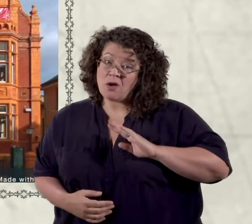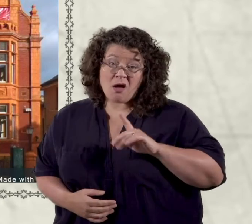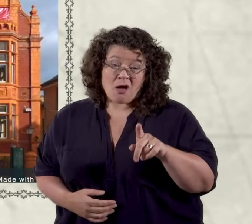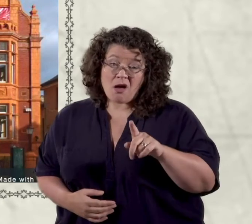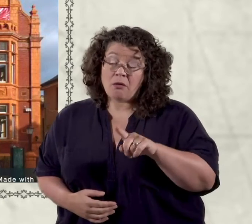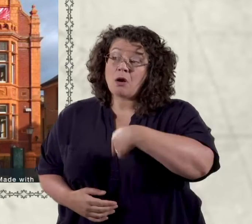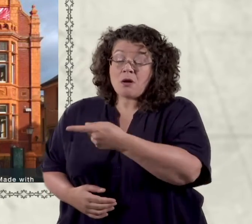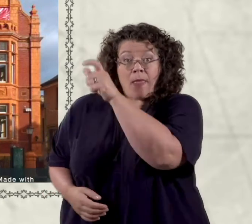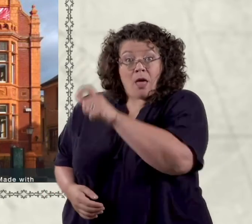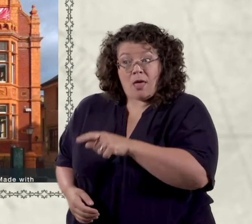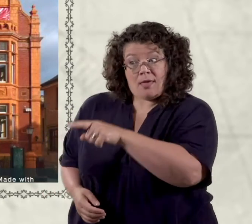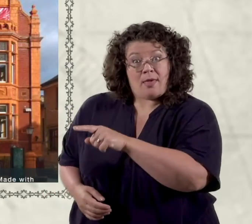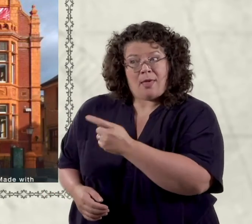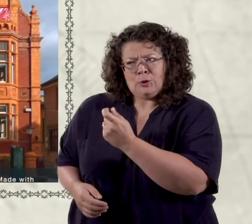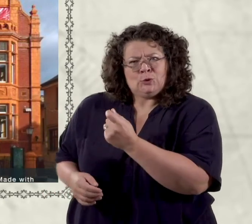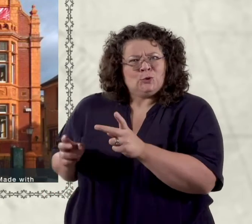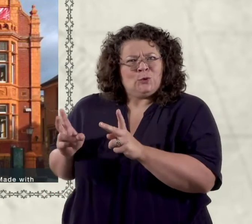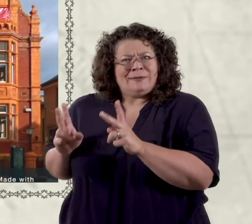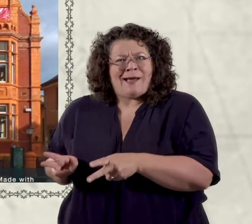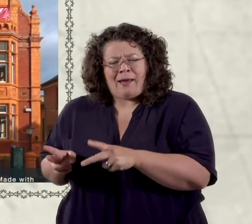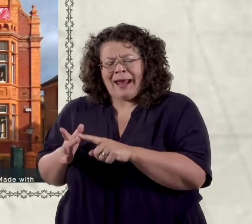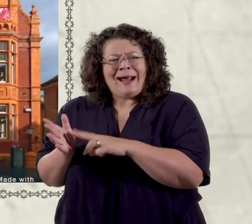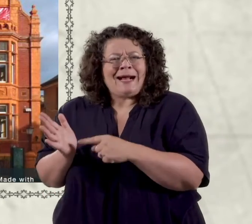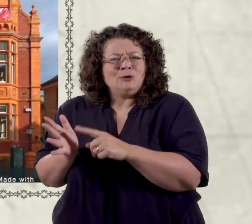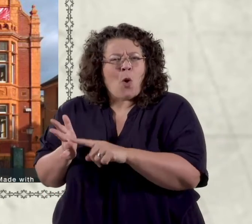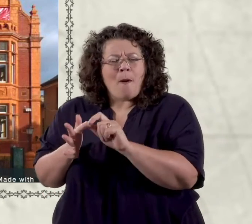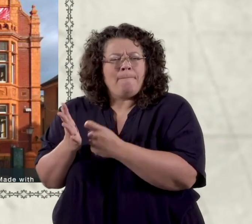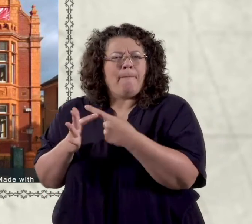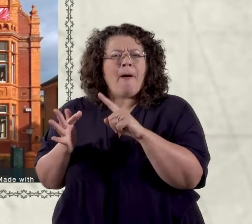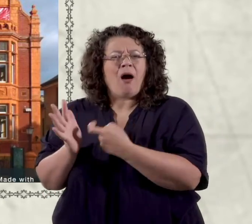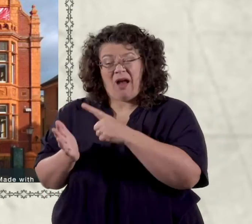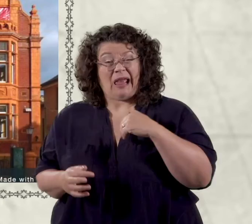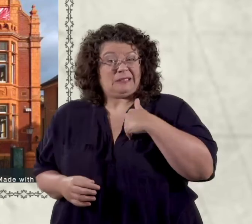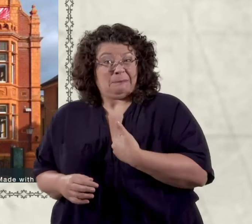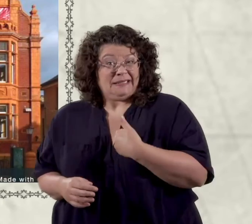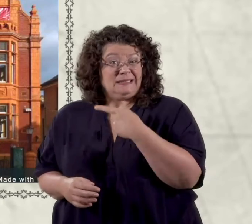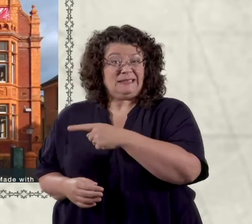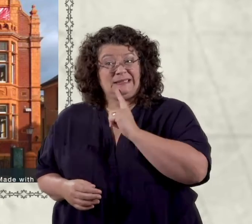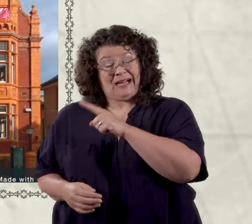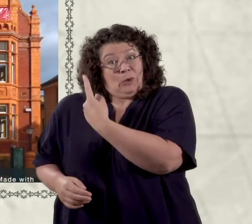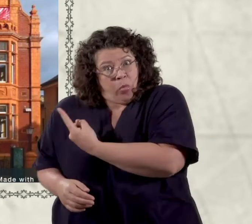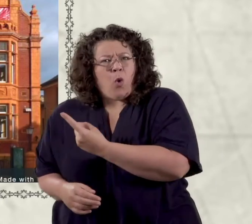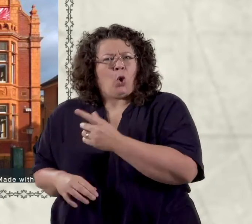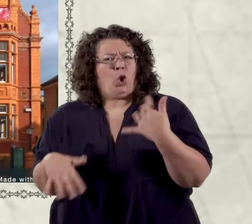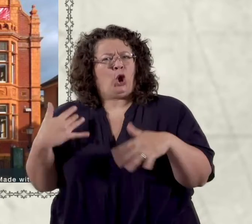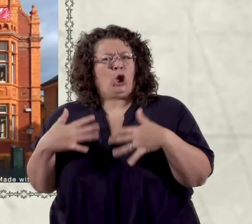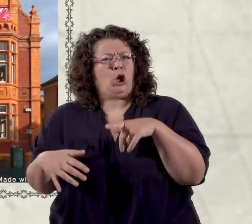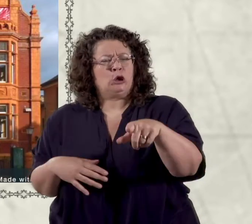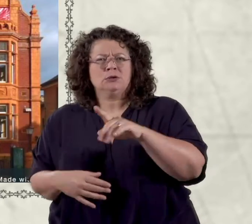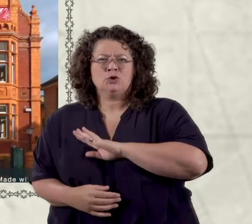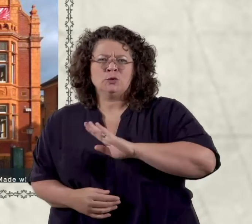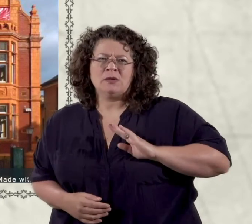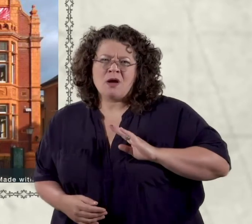Black. Mae'n debyg oedd y dyn arall o'r enw Ianto Parker, a nath e cyfaddef ar ei gwely angau taw